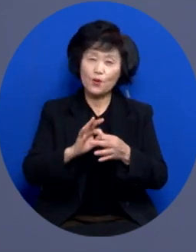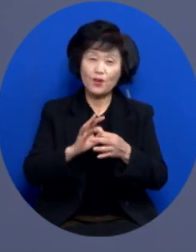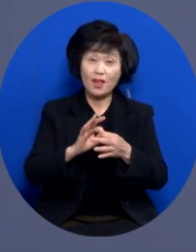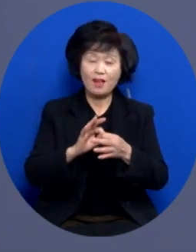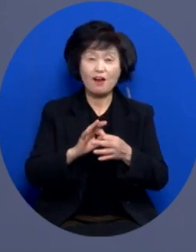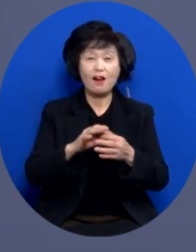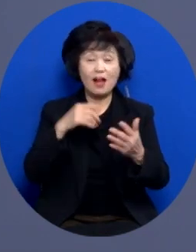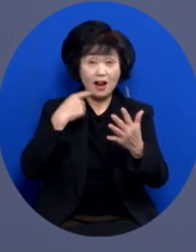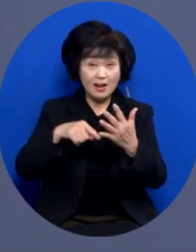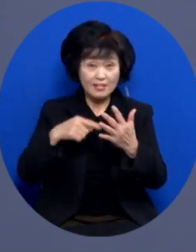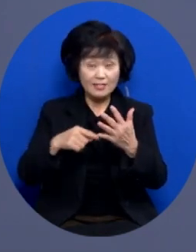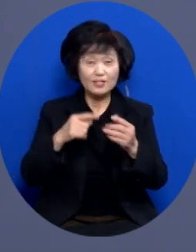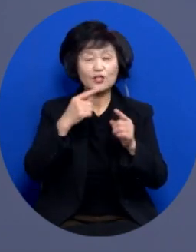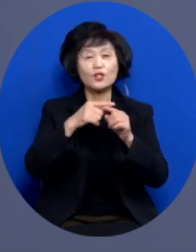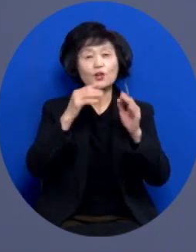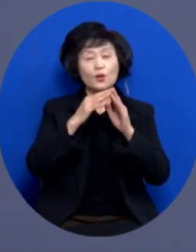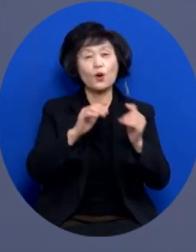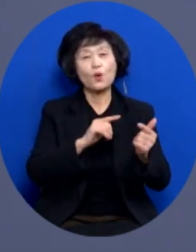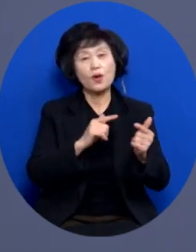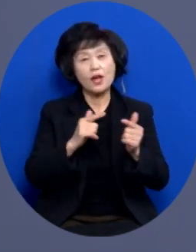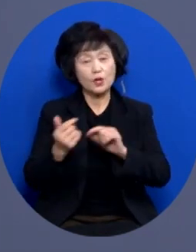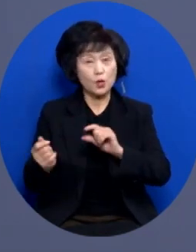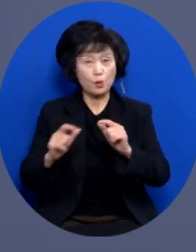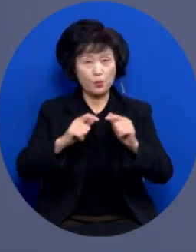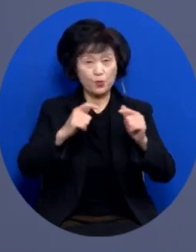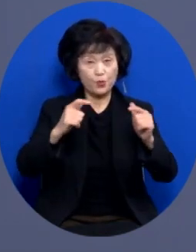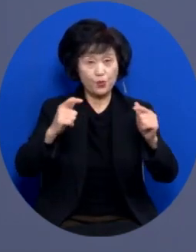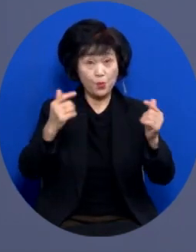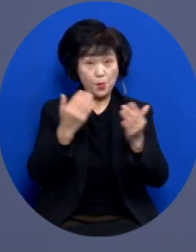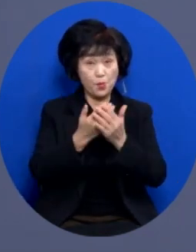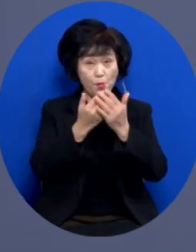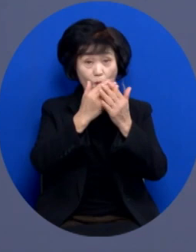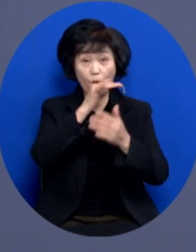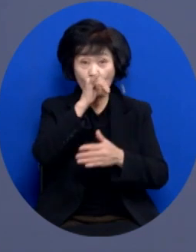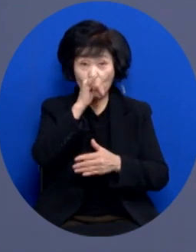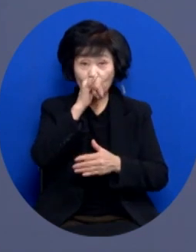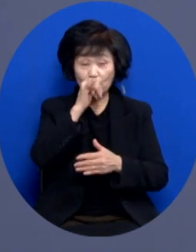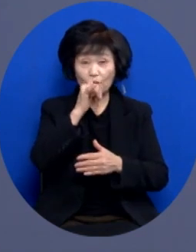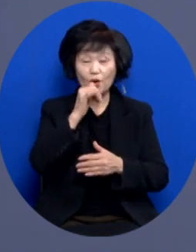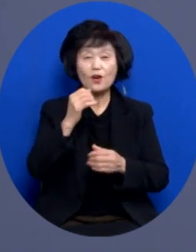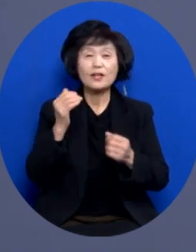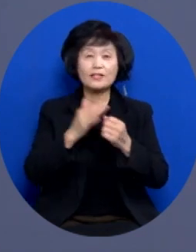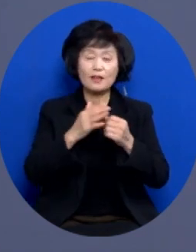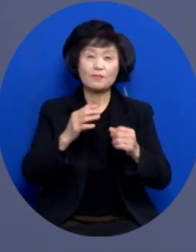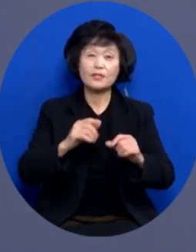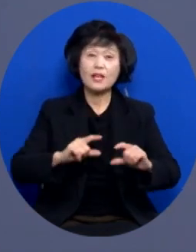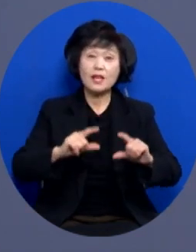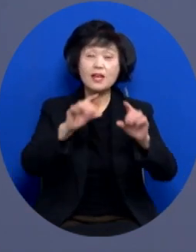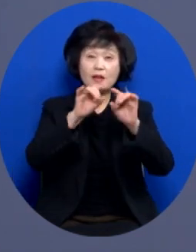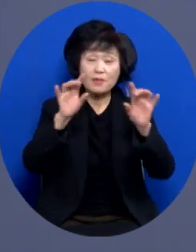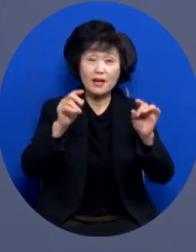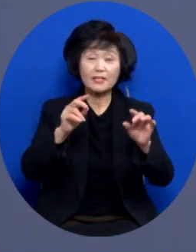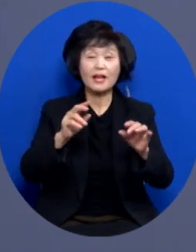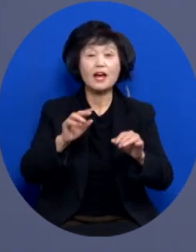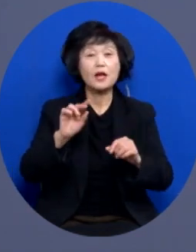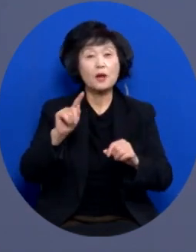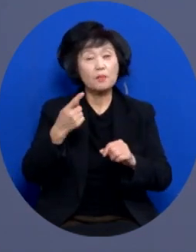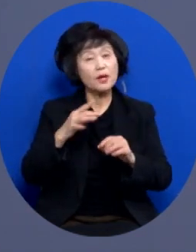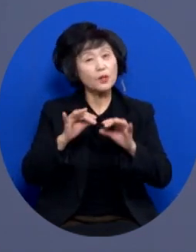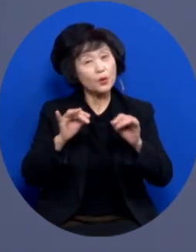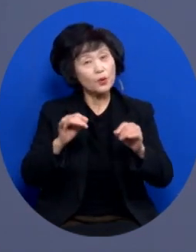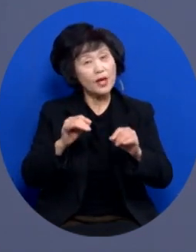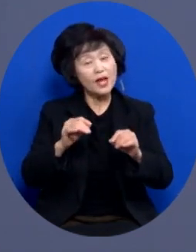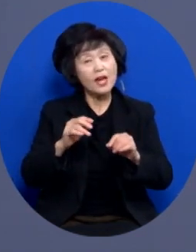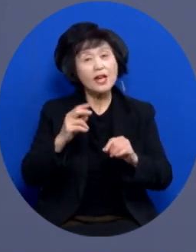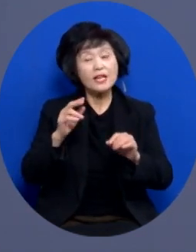했더니 교회들이 놀랍게 부흥되고 그렇게 해서 해마다 100교회에서 20년 동안 하니까